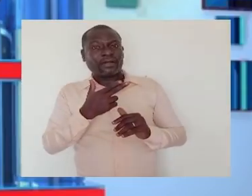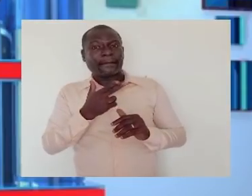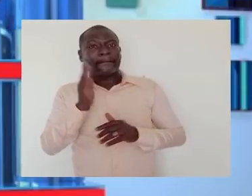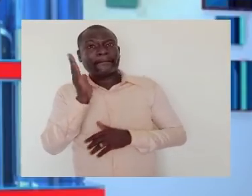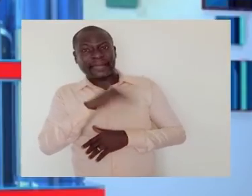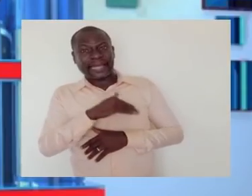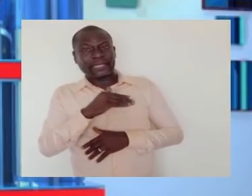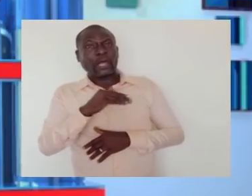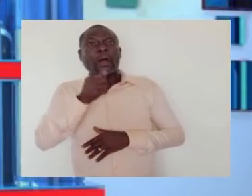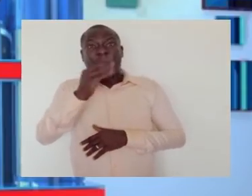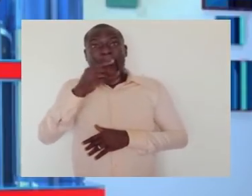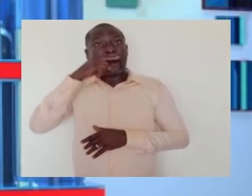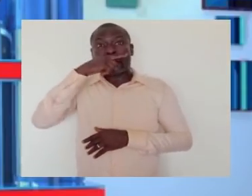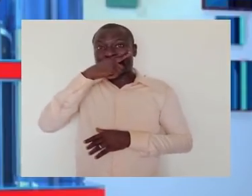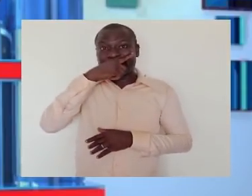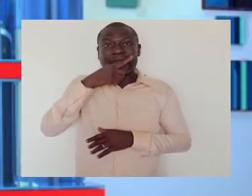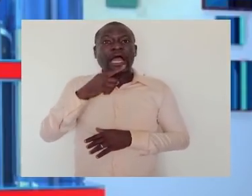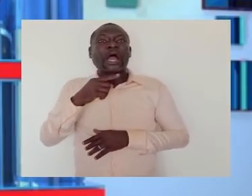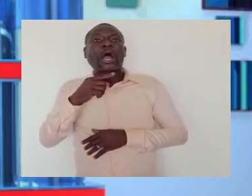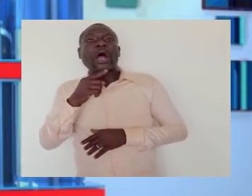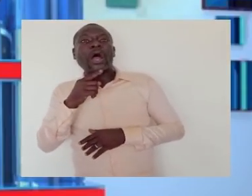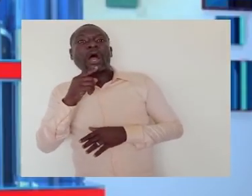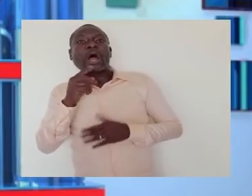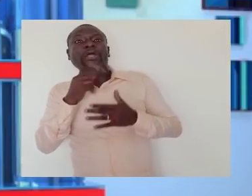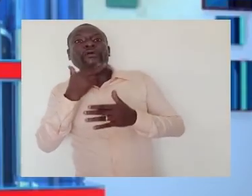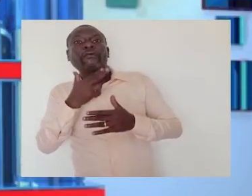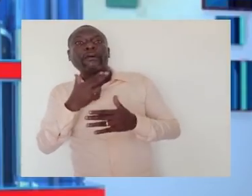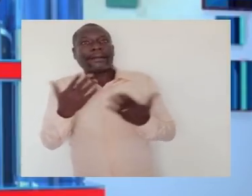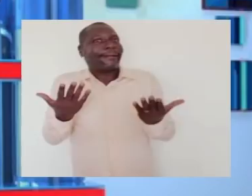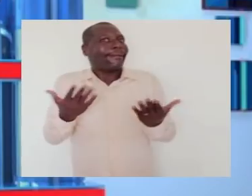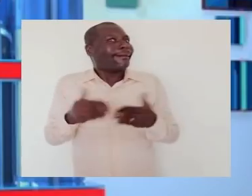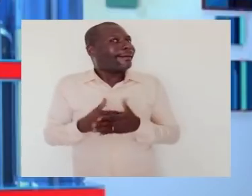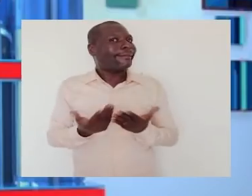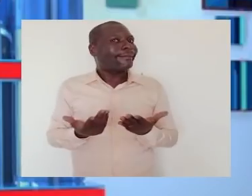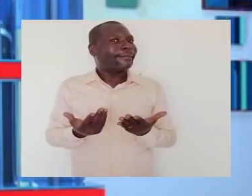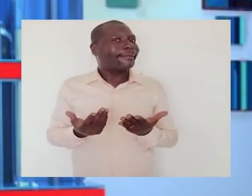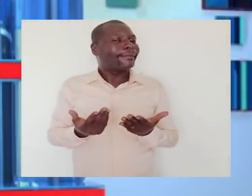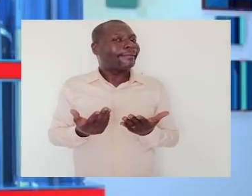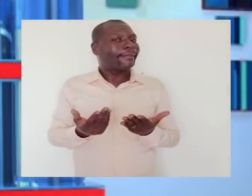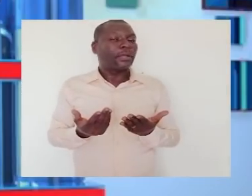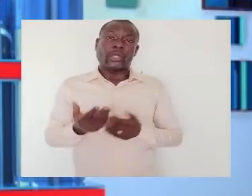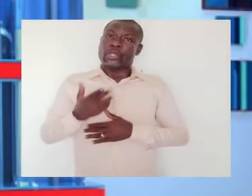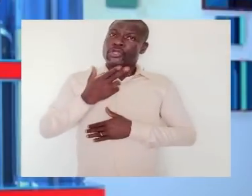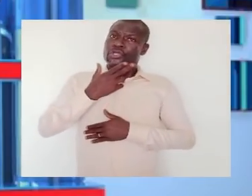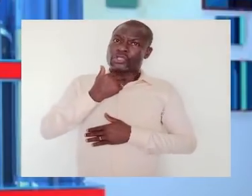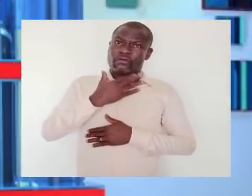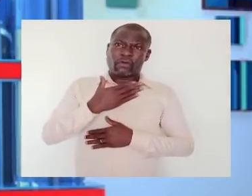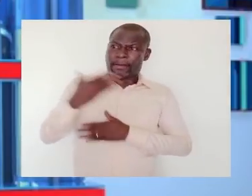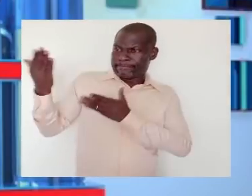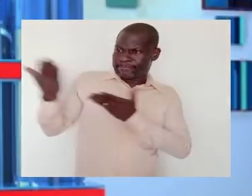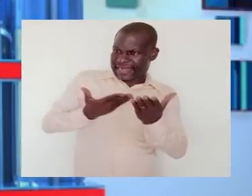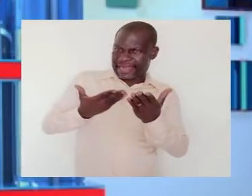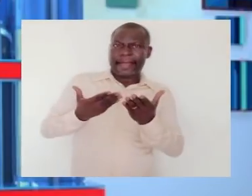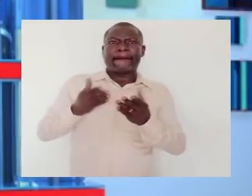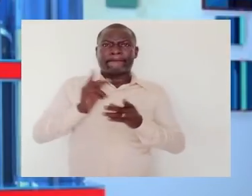mkwa emfiri wa omo nsa. Te sadi ya ash no e krono. Minu ya dofu e uti ya me. Osofo